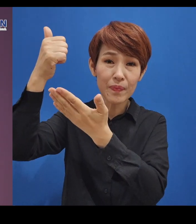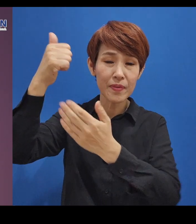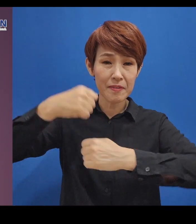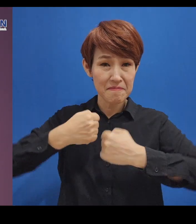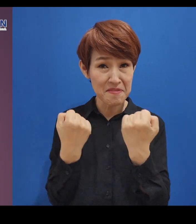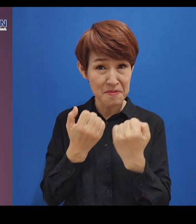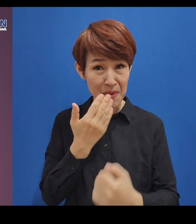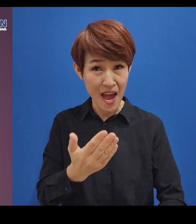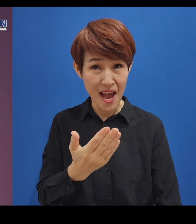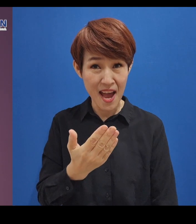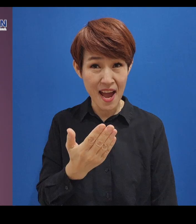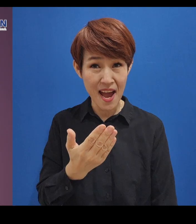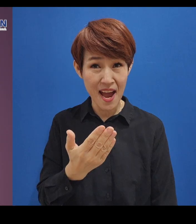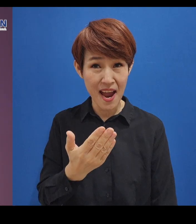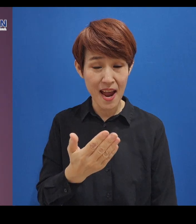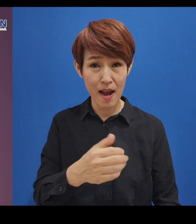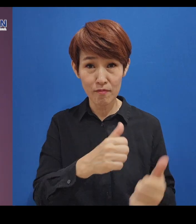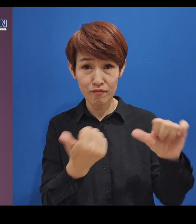대답을 하세요.